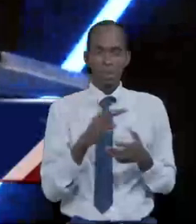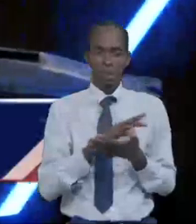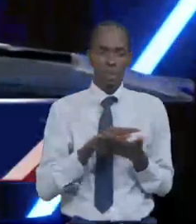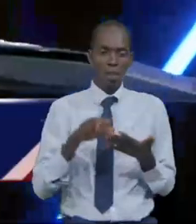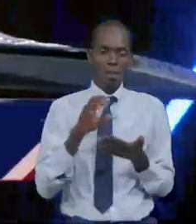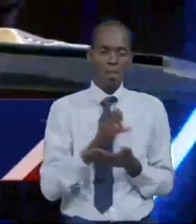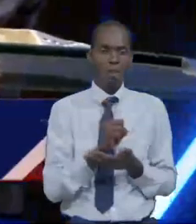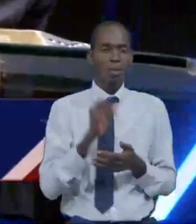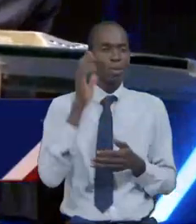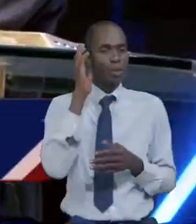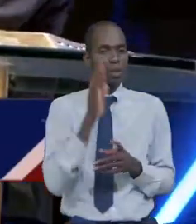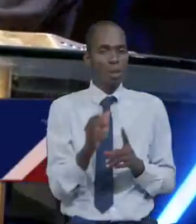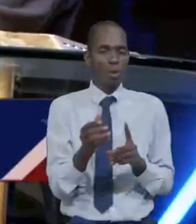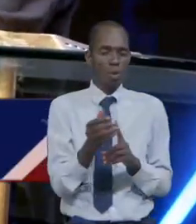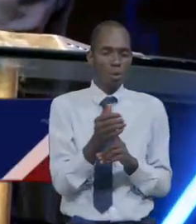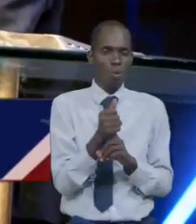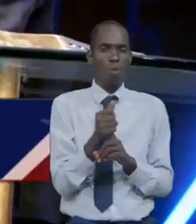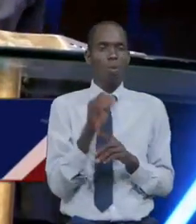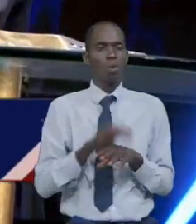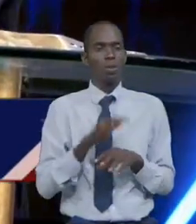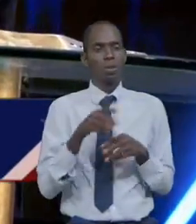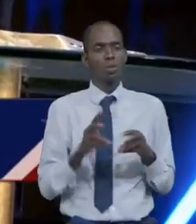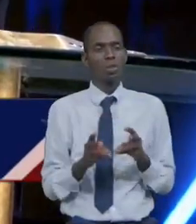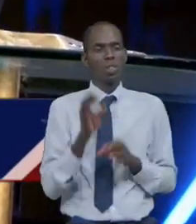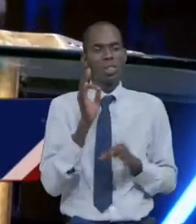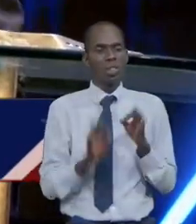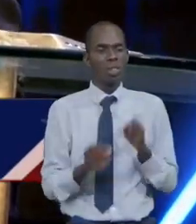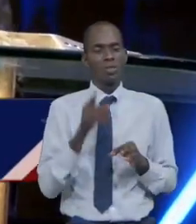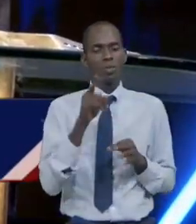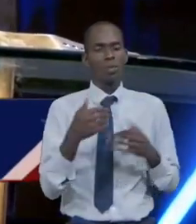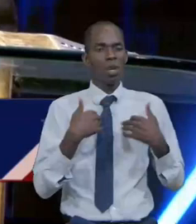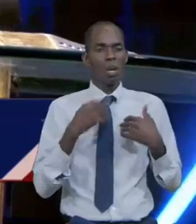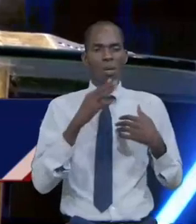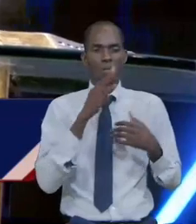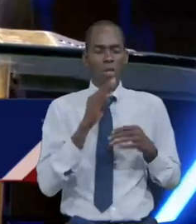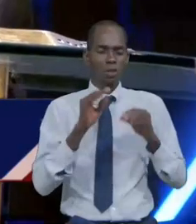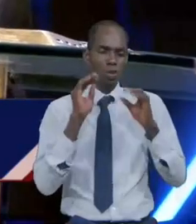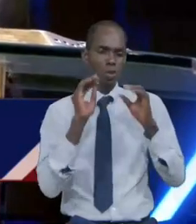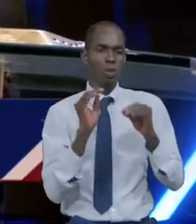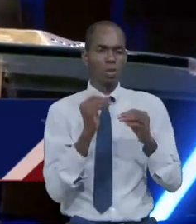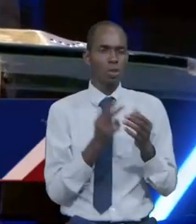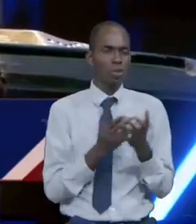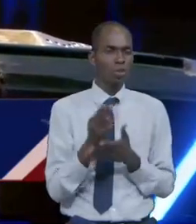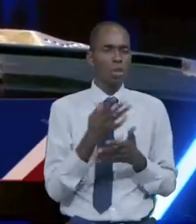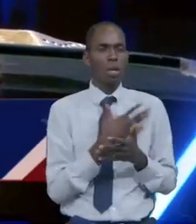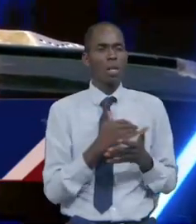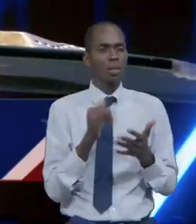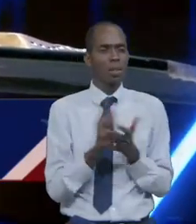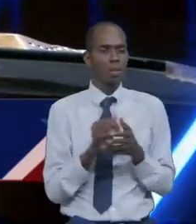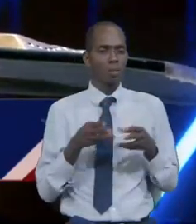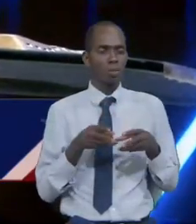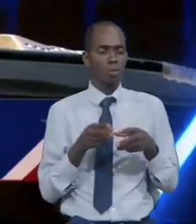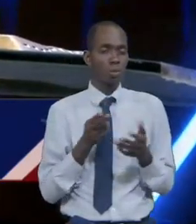néanmoins demeure ferme dans sa voie. Si tu as reçu l'enseignement de la vérité et la vérité qui est en